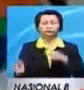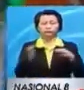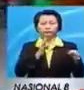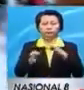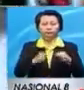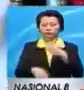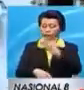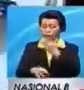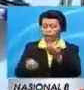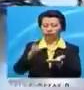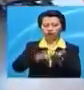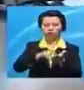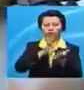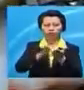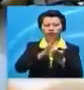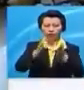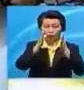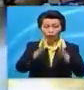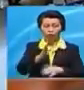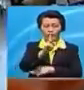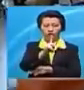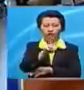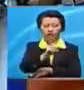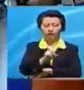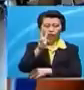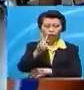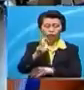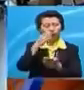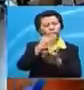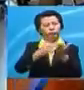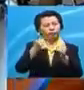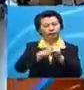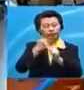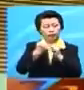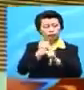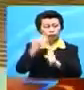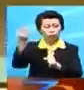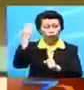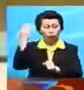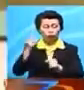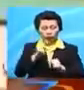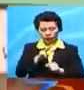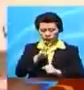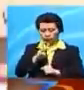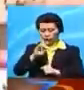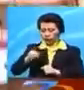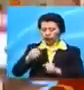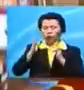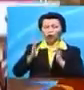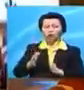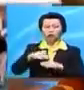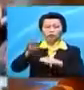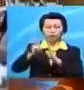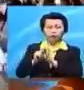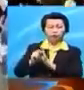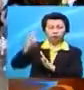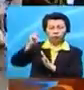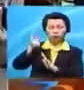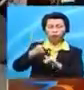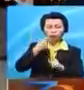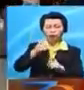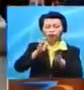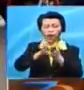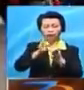Jelas beliau, rekod bilangan penumpang KLIA2 pada separuh pertama tahun lalu sebanyak 26 juta orang adalah lebih tinggi